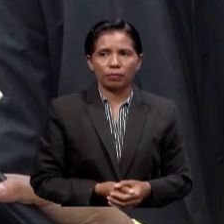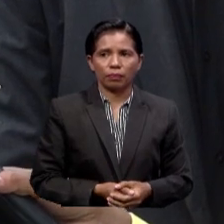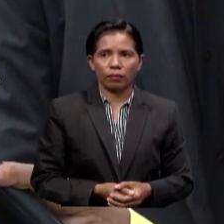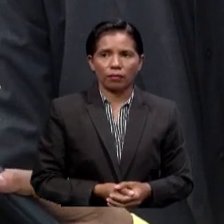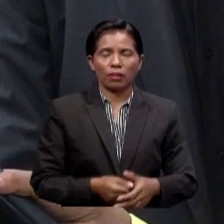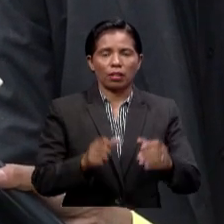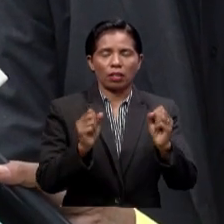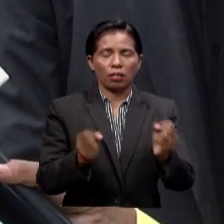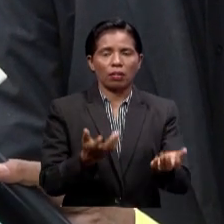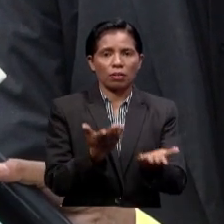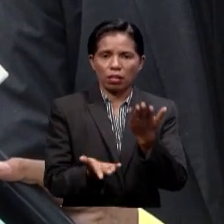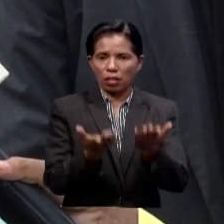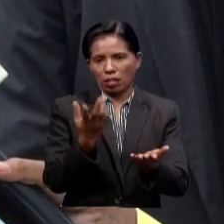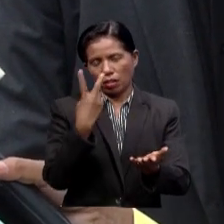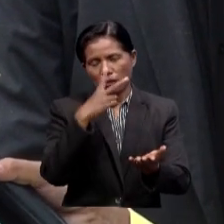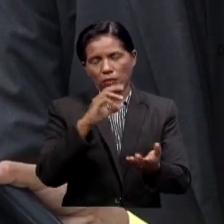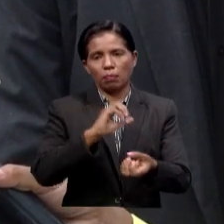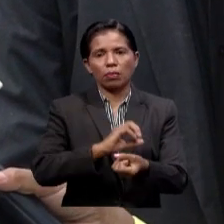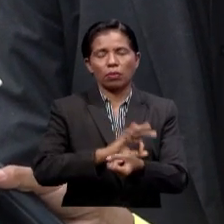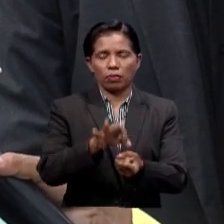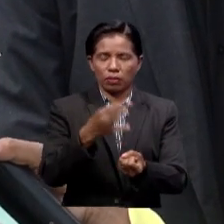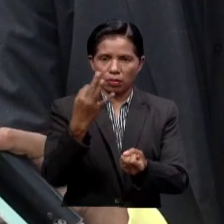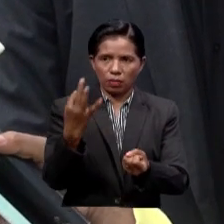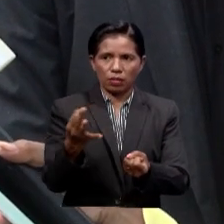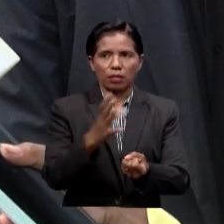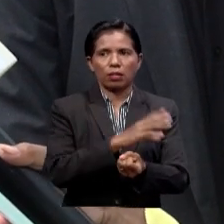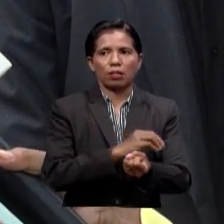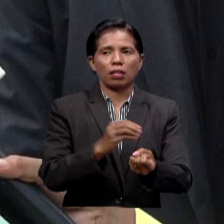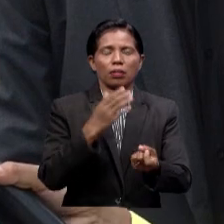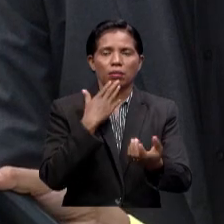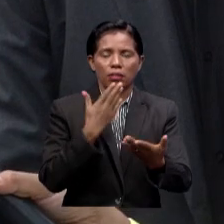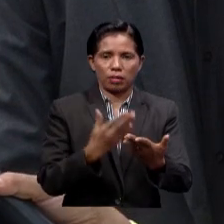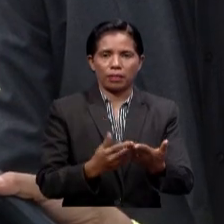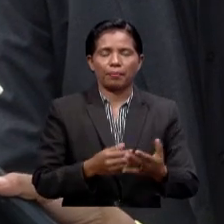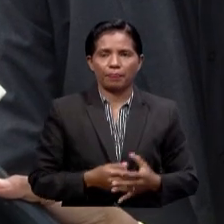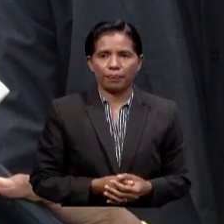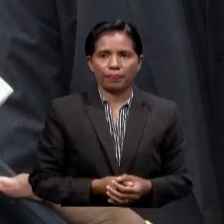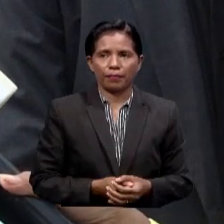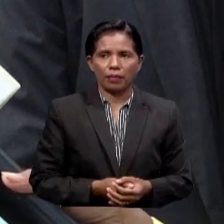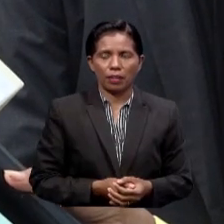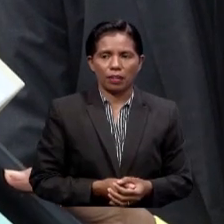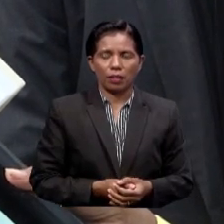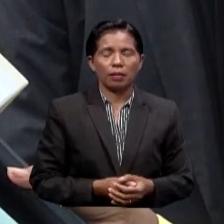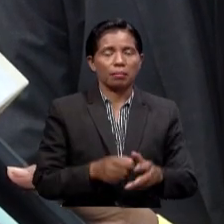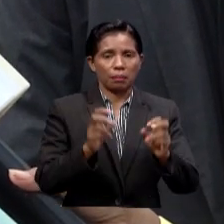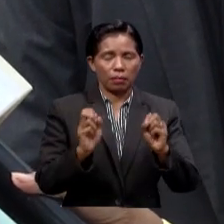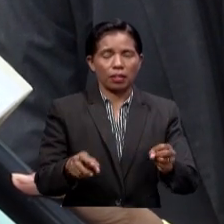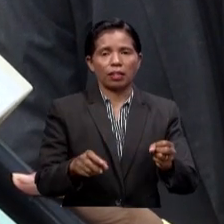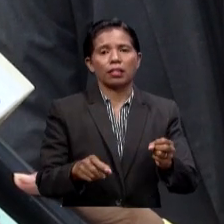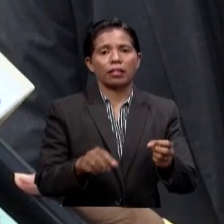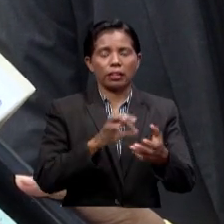dengan mempertimbangkan kondisi pandemi COVID-19 yang semakin baik. Jadi perlu dicatat juga selain Timor